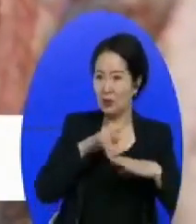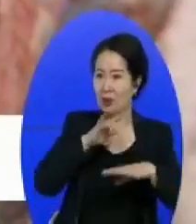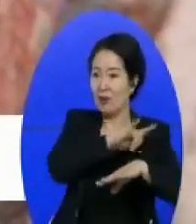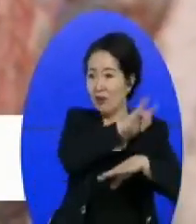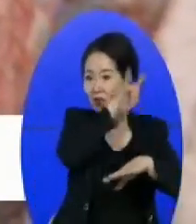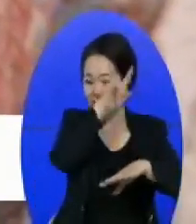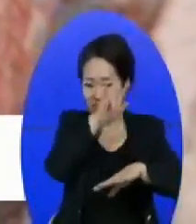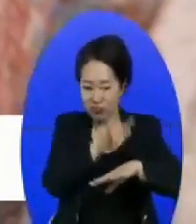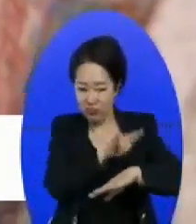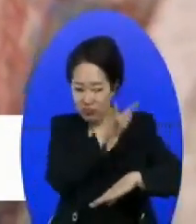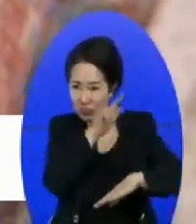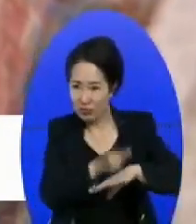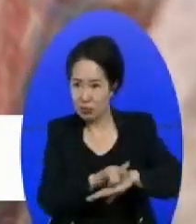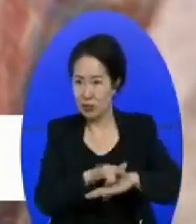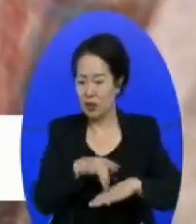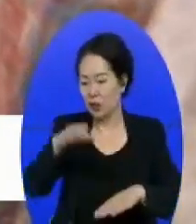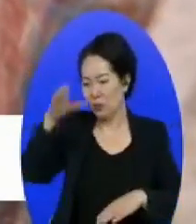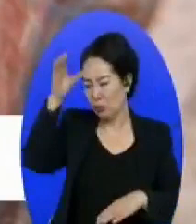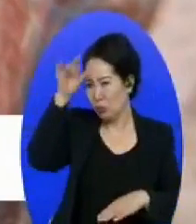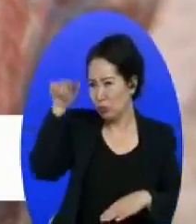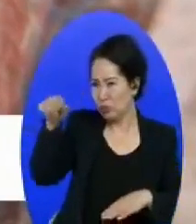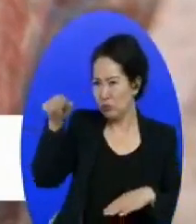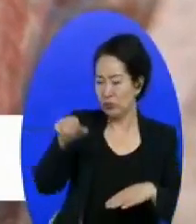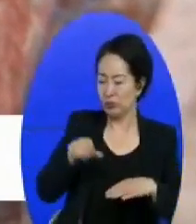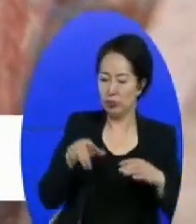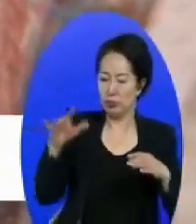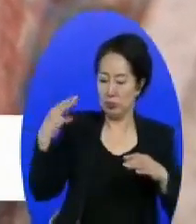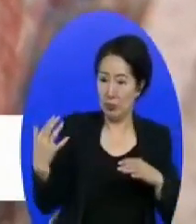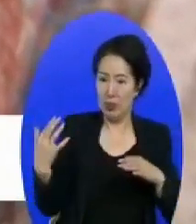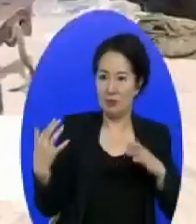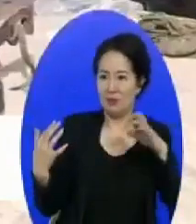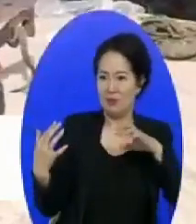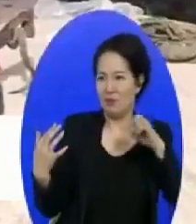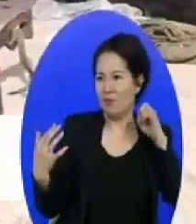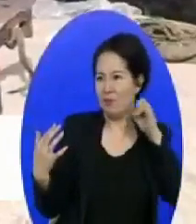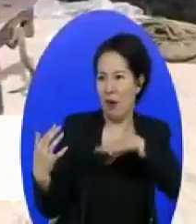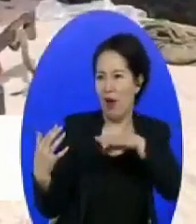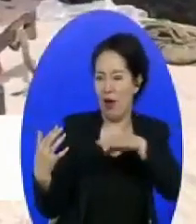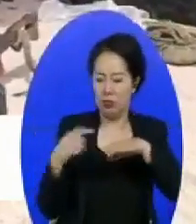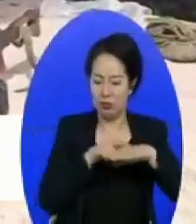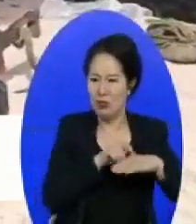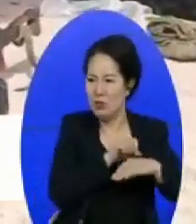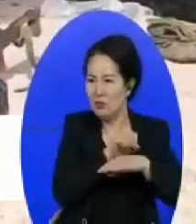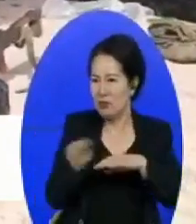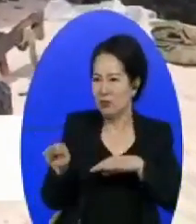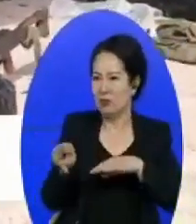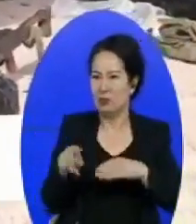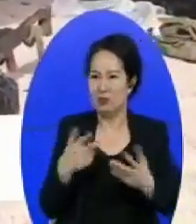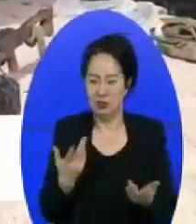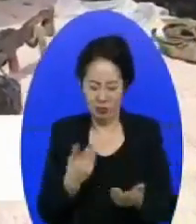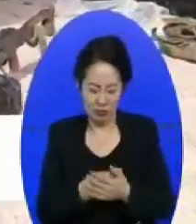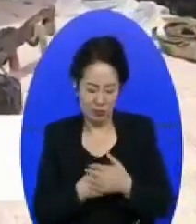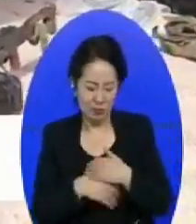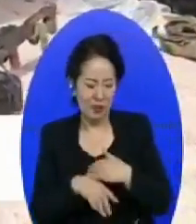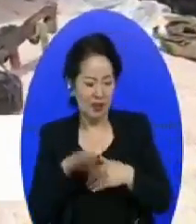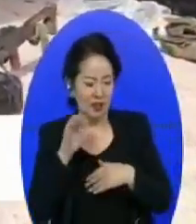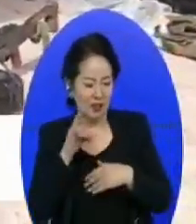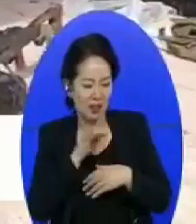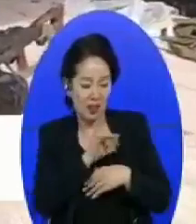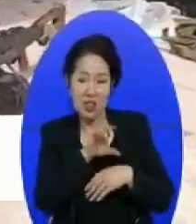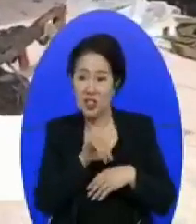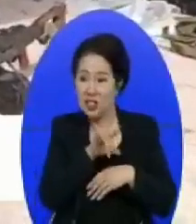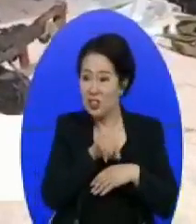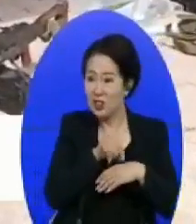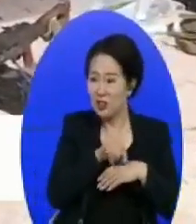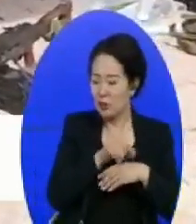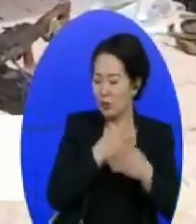дах Туркийн хяналтын цэгүүдэд өчигдөр их буугаар цохилт өгсөн байна. За Оросын албаны улсын агаарын цэргийн хүчний хамгаалалтанд дор Сирийн арми өнгөрсөн оны 12